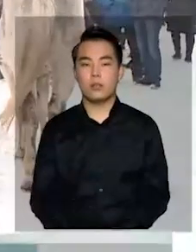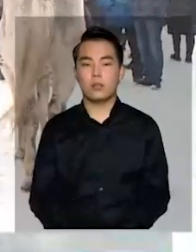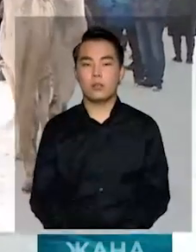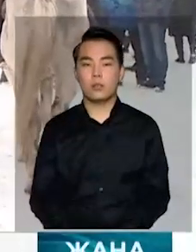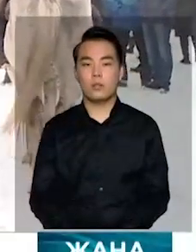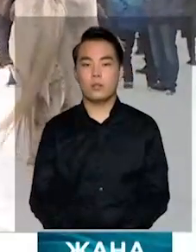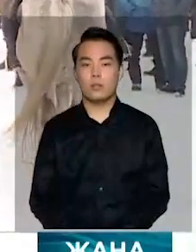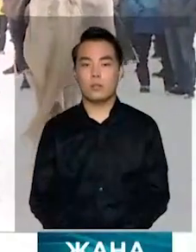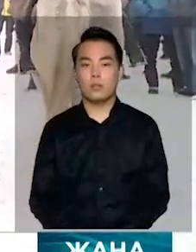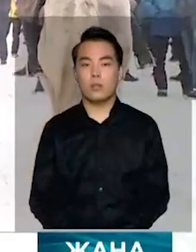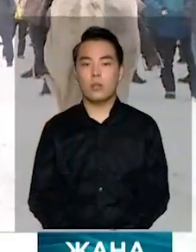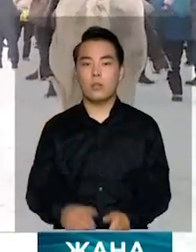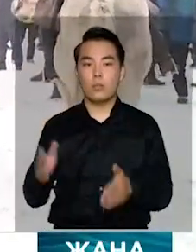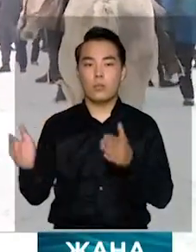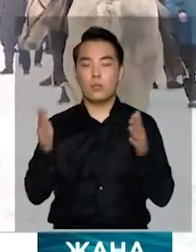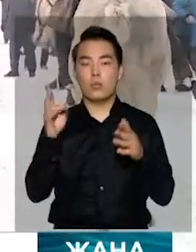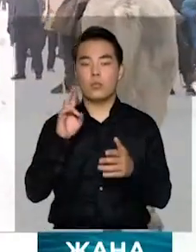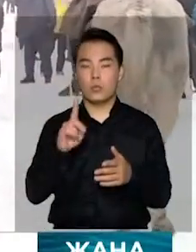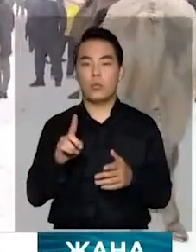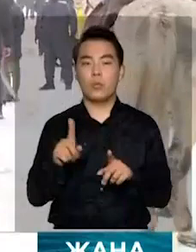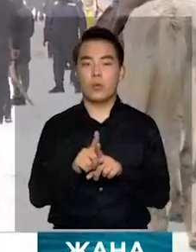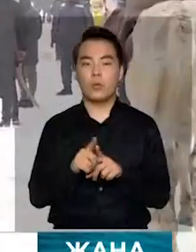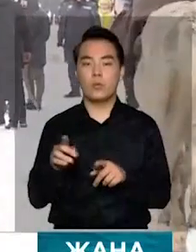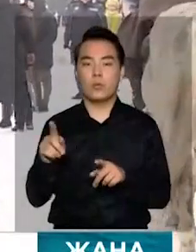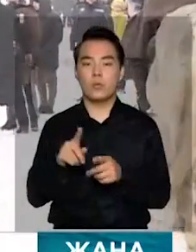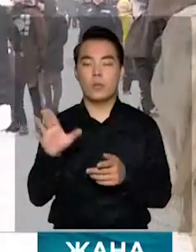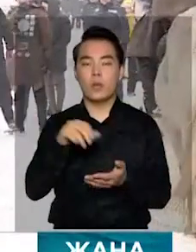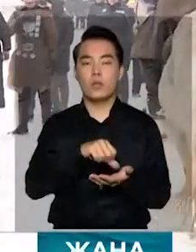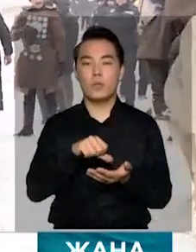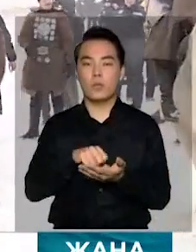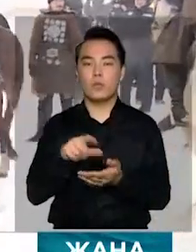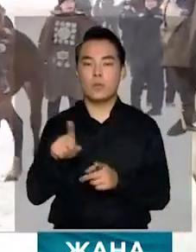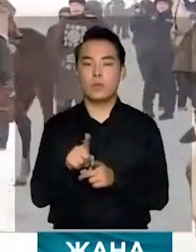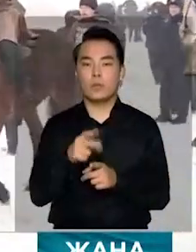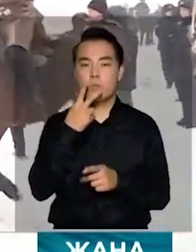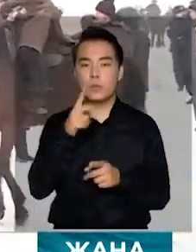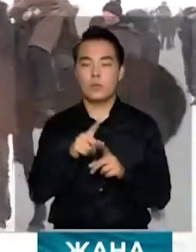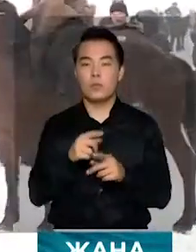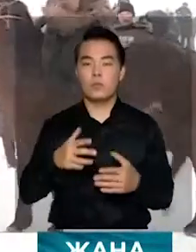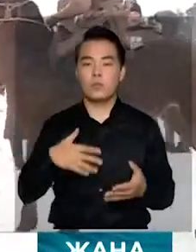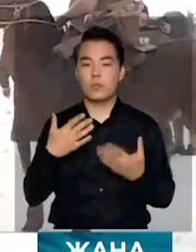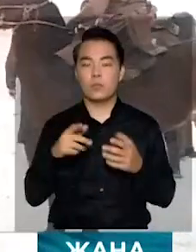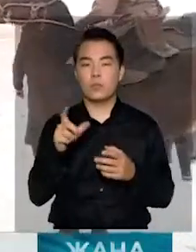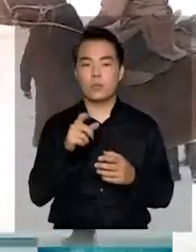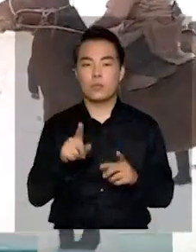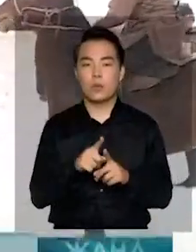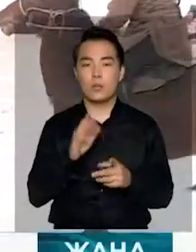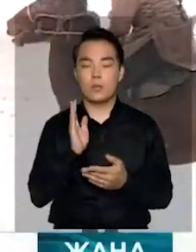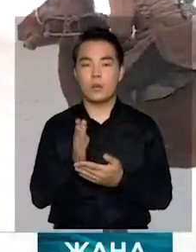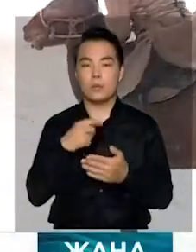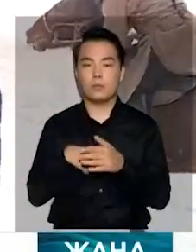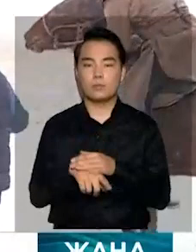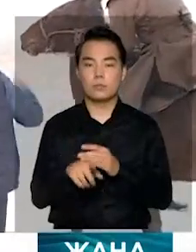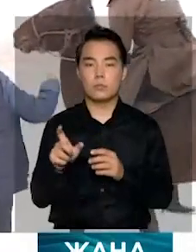Бүгін арқада боран, бірақ атқа қонған ерлердің қанында намыс пен қайрат қайнап тұр.